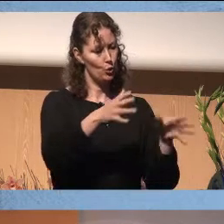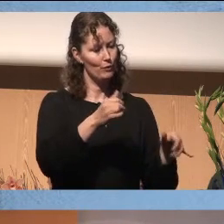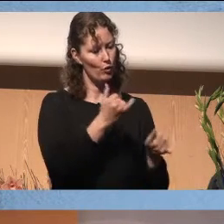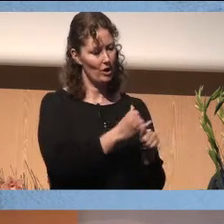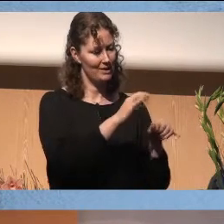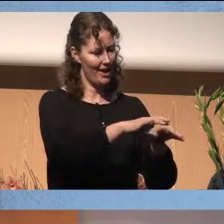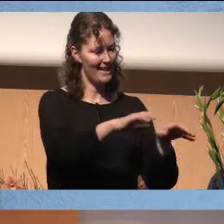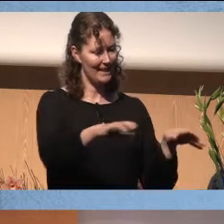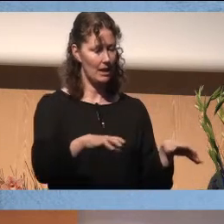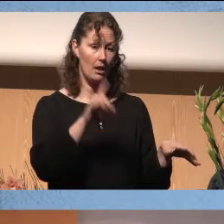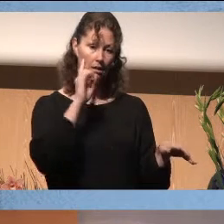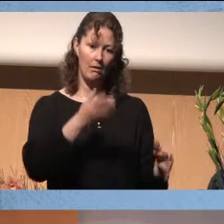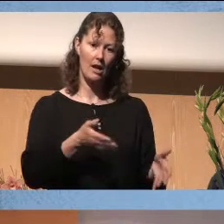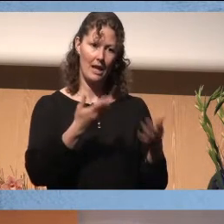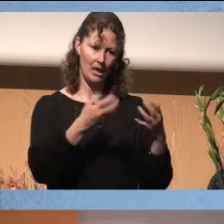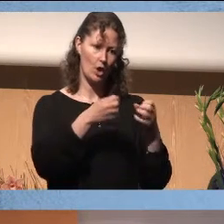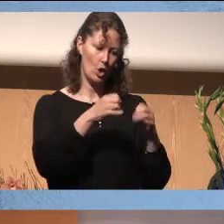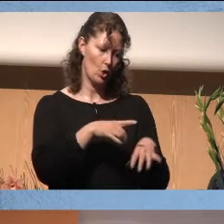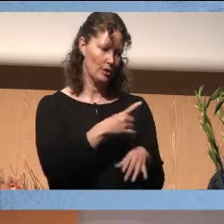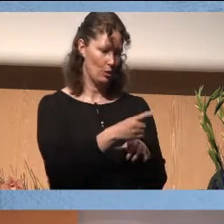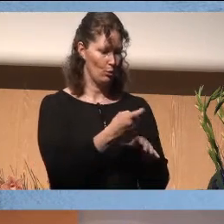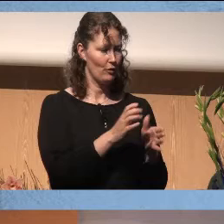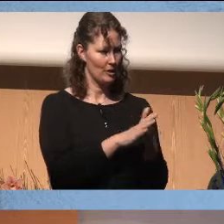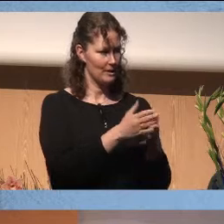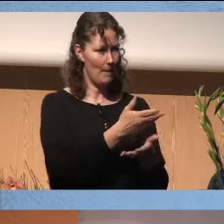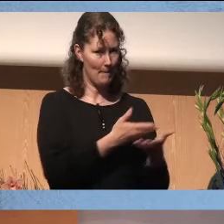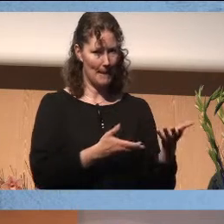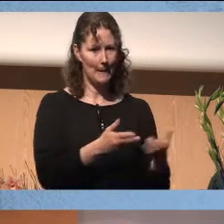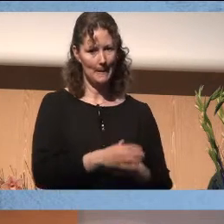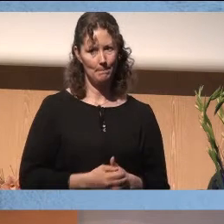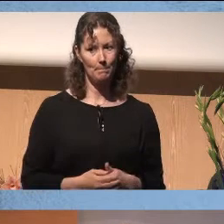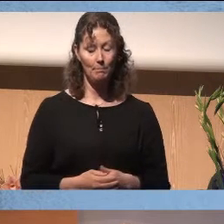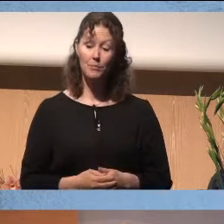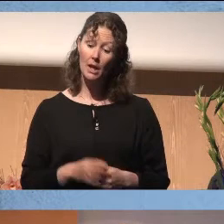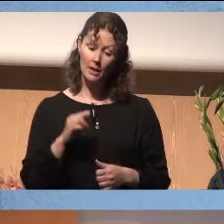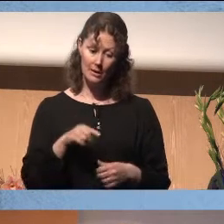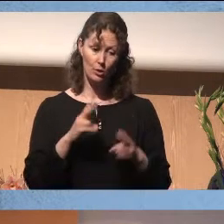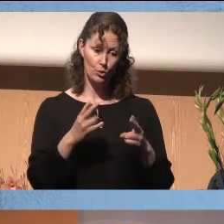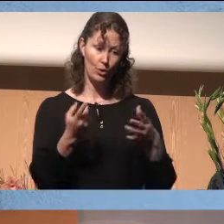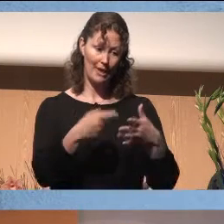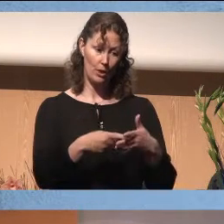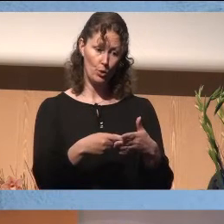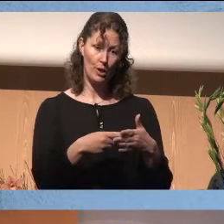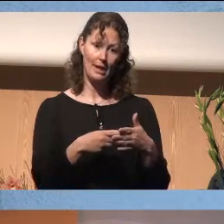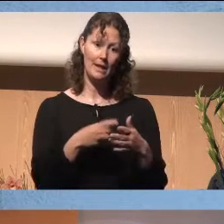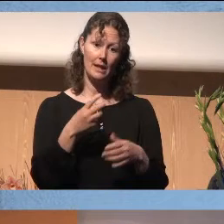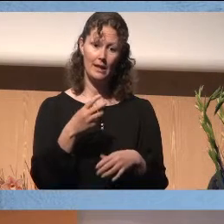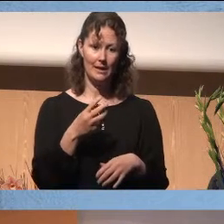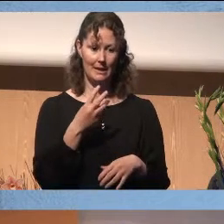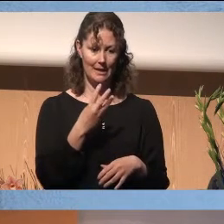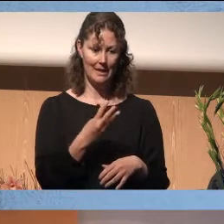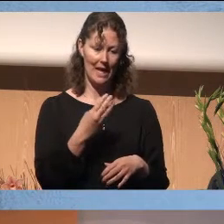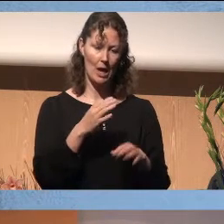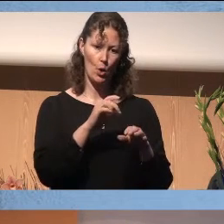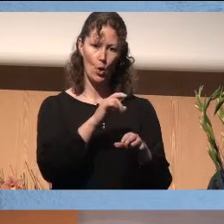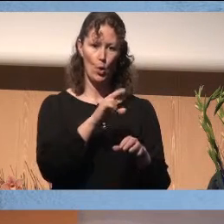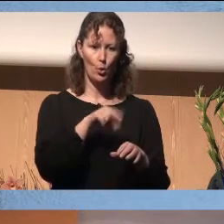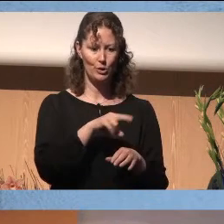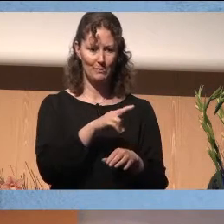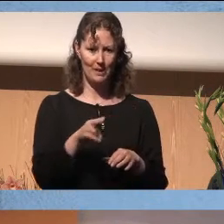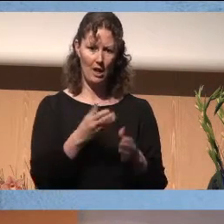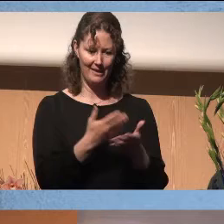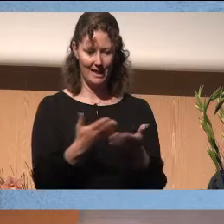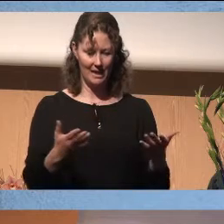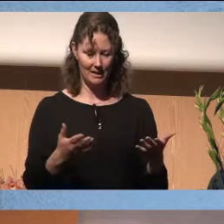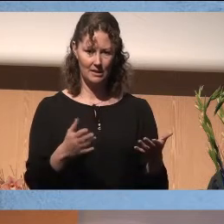vi kanskje lettere løse utfordringene sammen. Dette inkluderer også de prehospitale tjenestene, hvordan vi samvirker